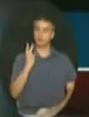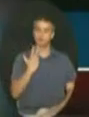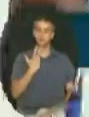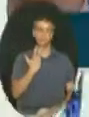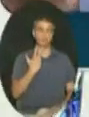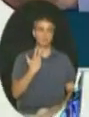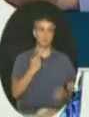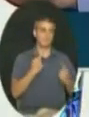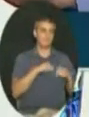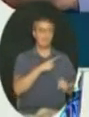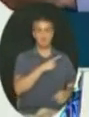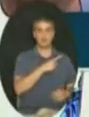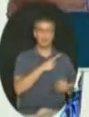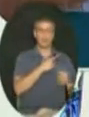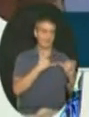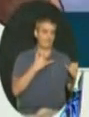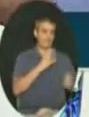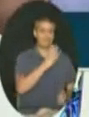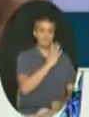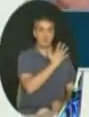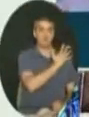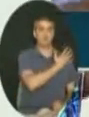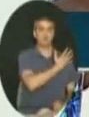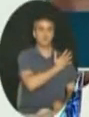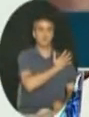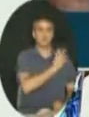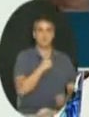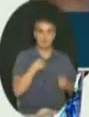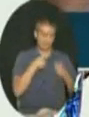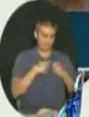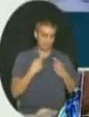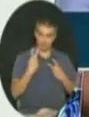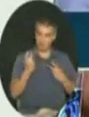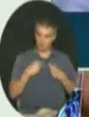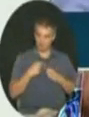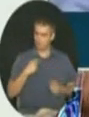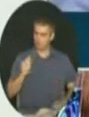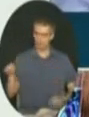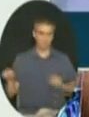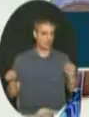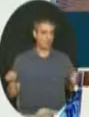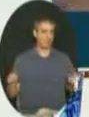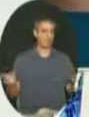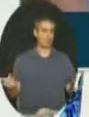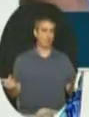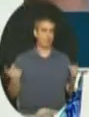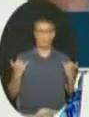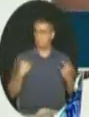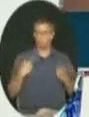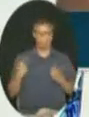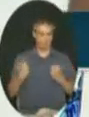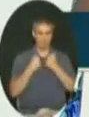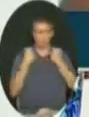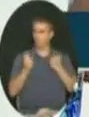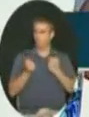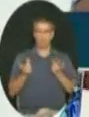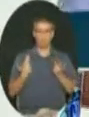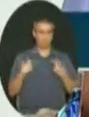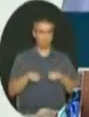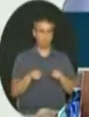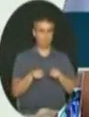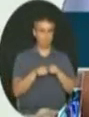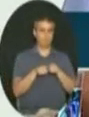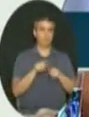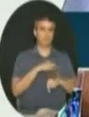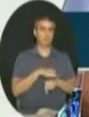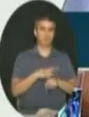שלישי, וועדת הרווחה רביעי חמישי, ואם אני חבר בשתי הוועדות, אני יכול להופיע. היום אני לא יכול להופיע